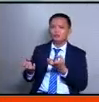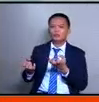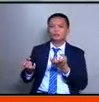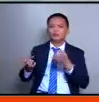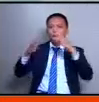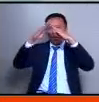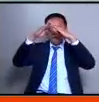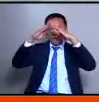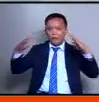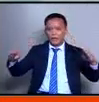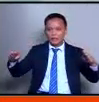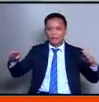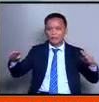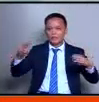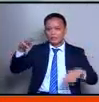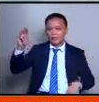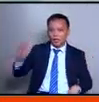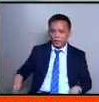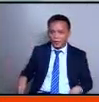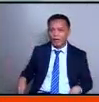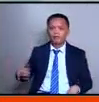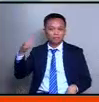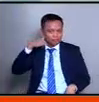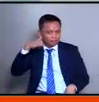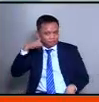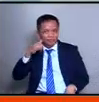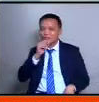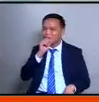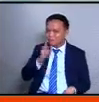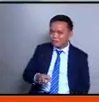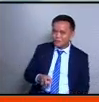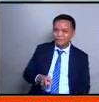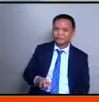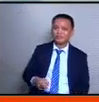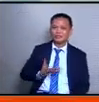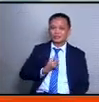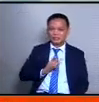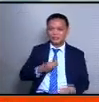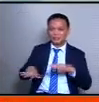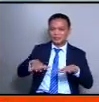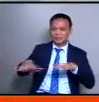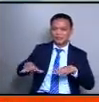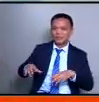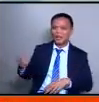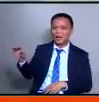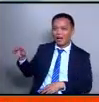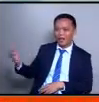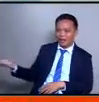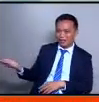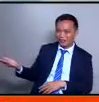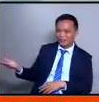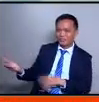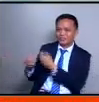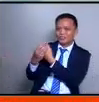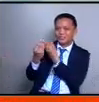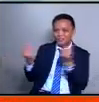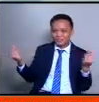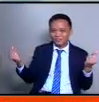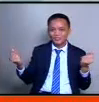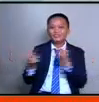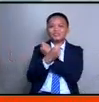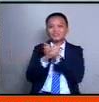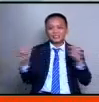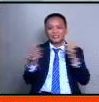Maynila, kontakin kayo kasi siguradong-sigurado kung matatakotin sila sa earthquake, kayo po ang solusyon para naman safe na safe yung ipapatay yung bahay. Di